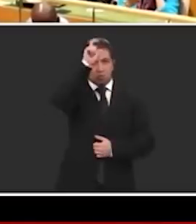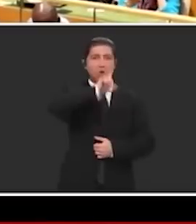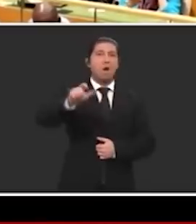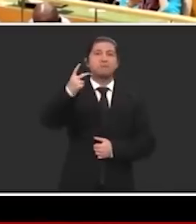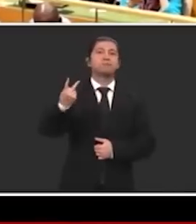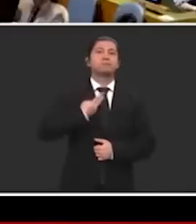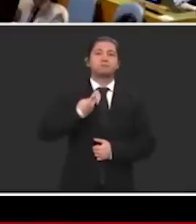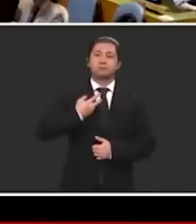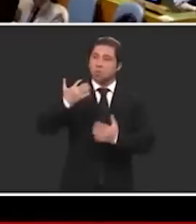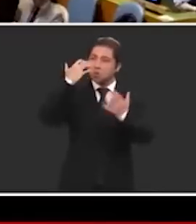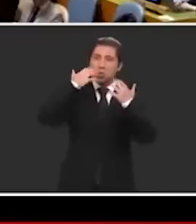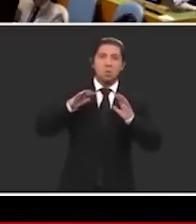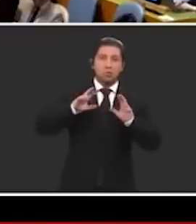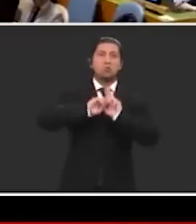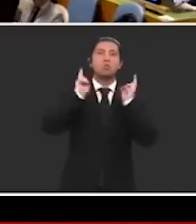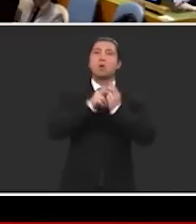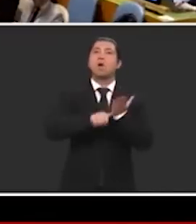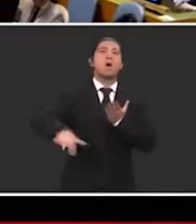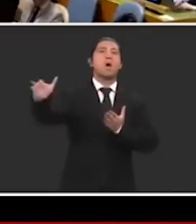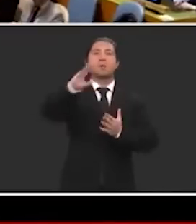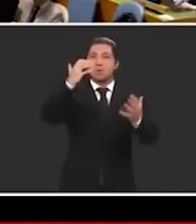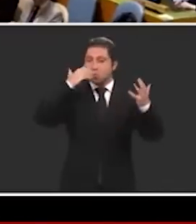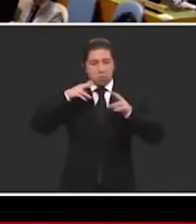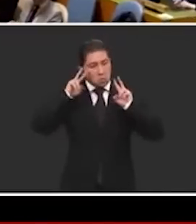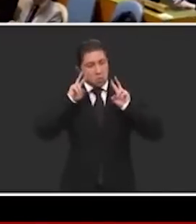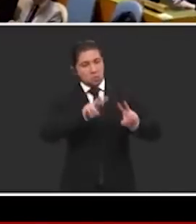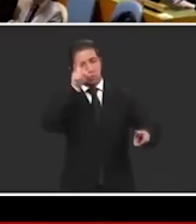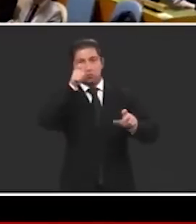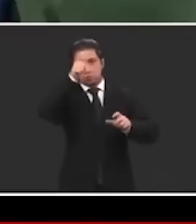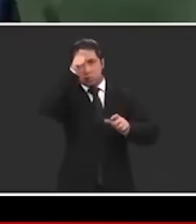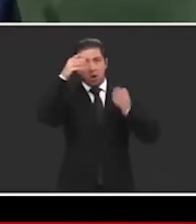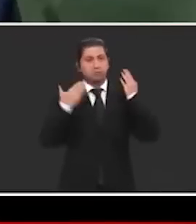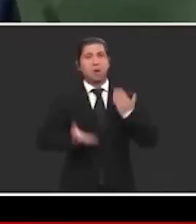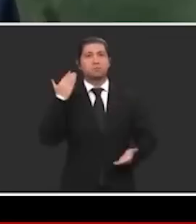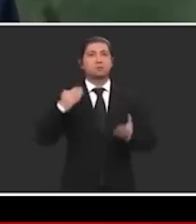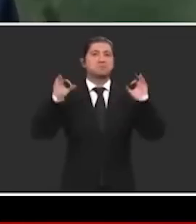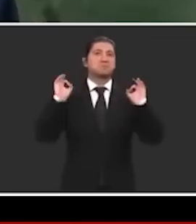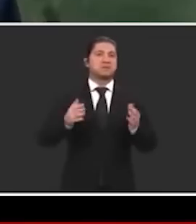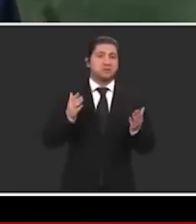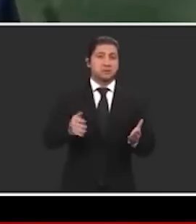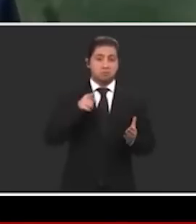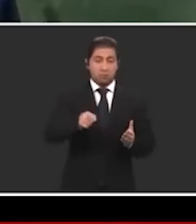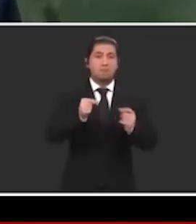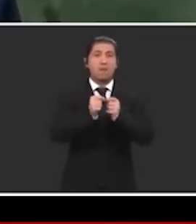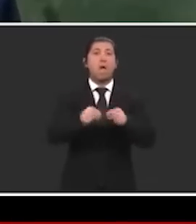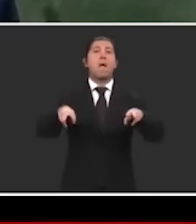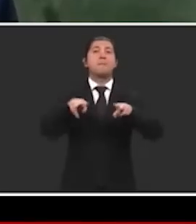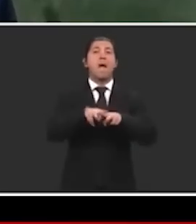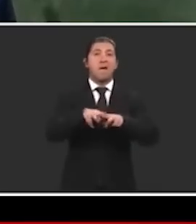yönelik ilgi tüm dünyada artmış durumdadır. Bu hakikati Birleşmiş